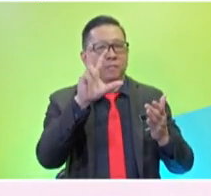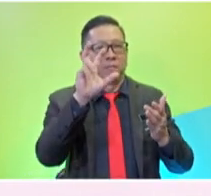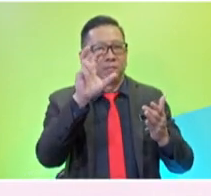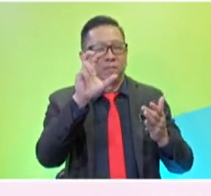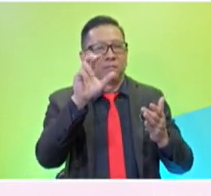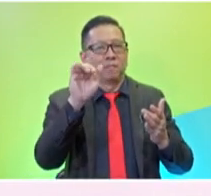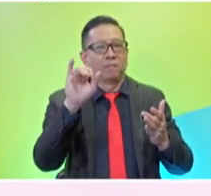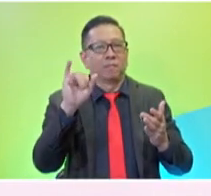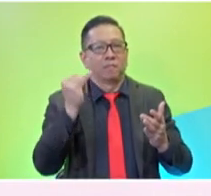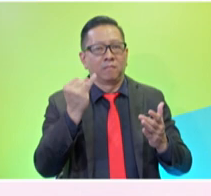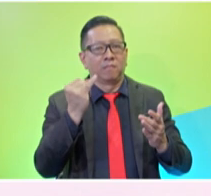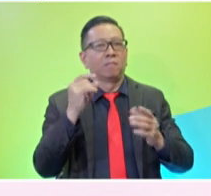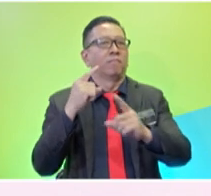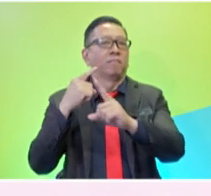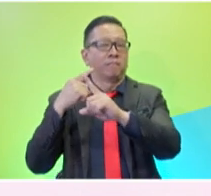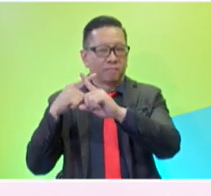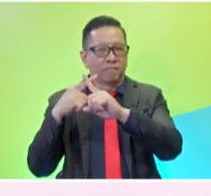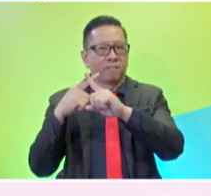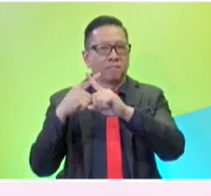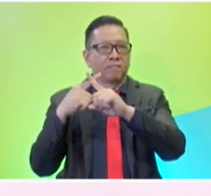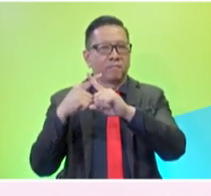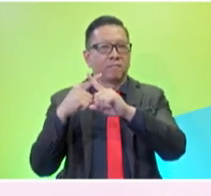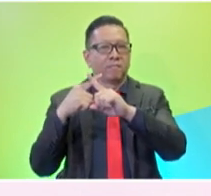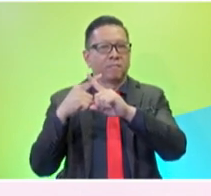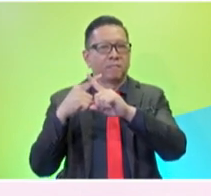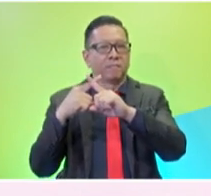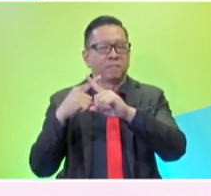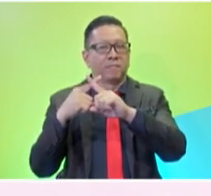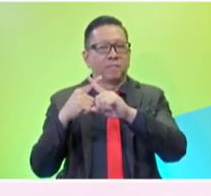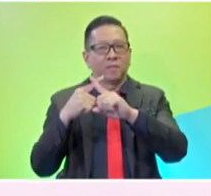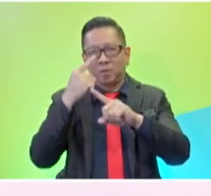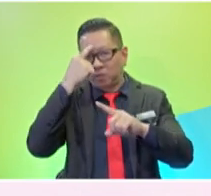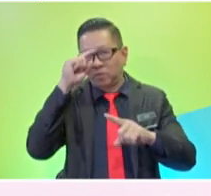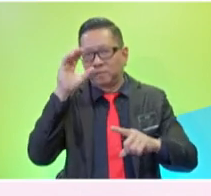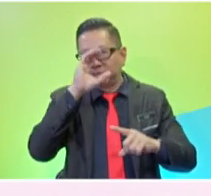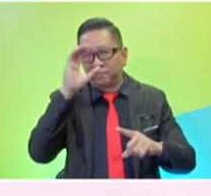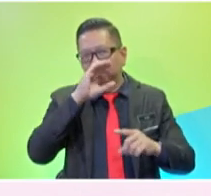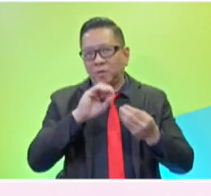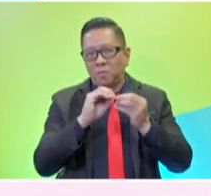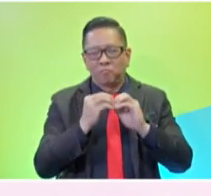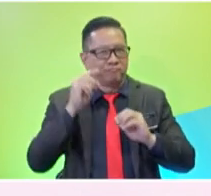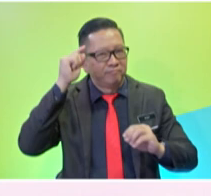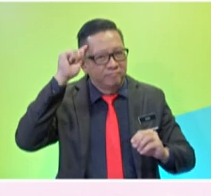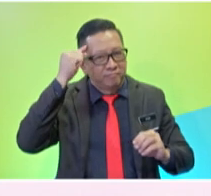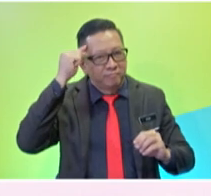per jam ialah xsin disewakan X untuk mencari nilai harga